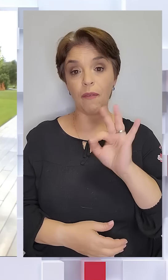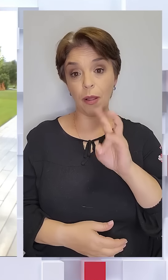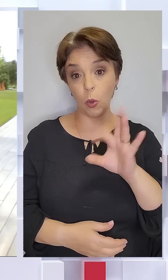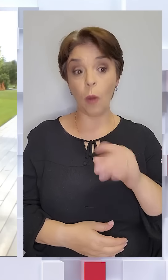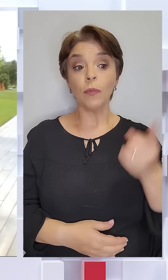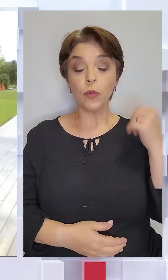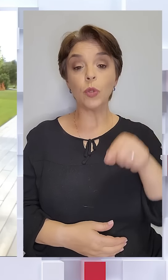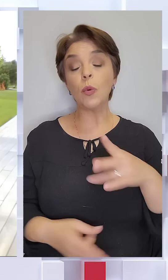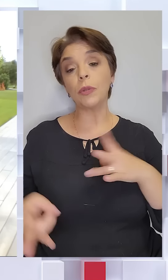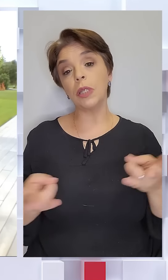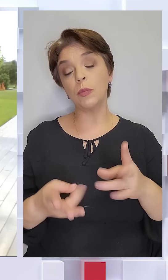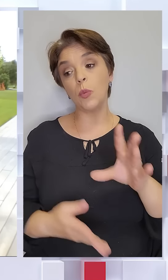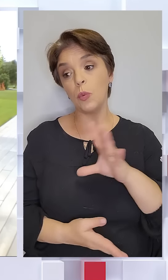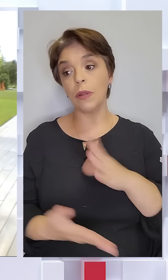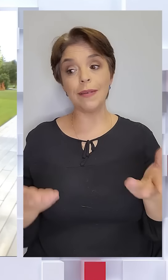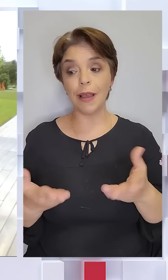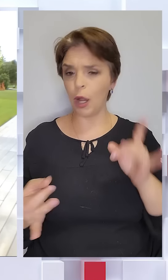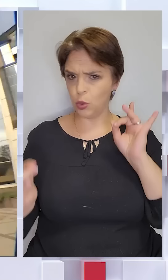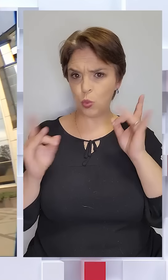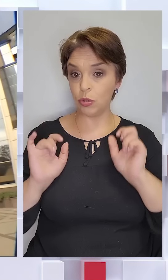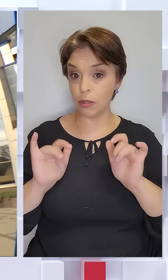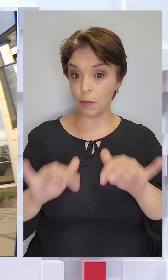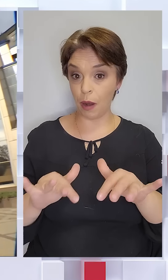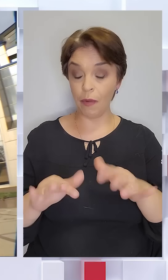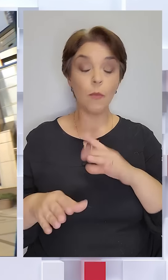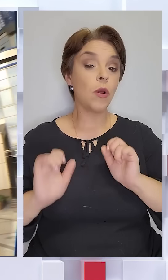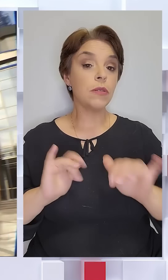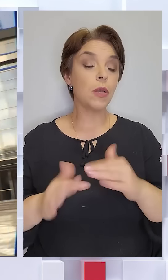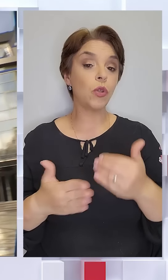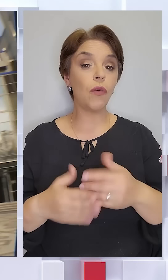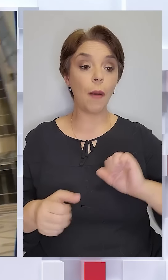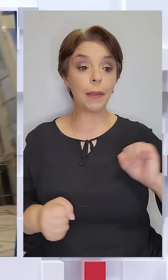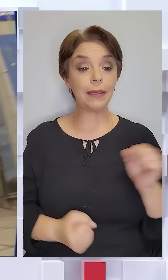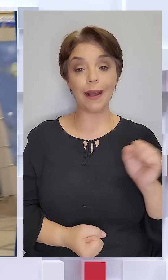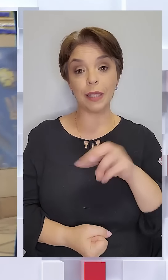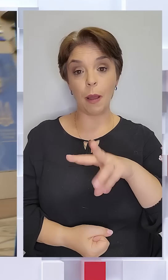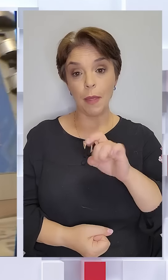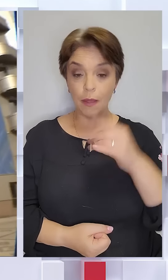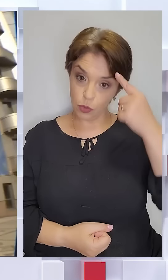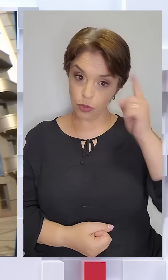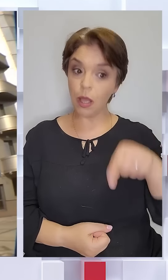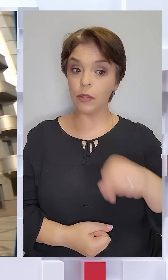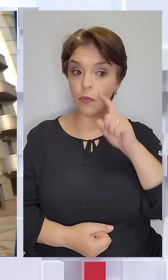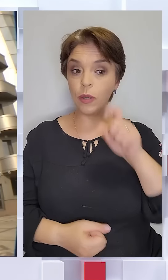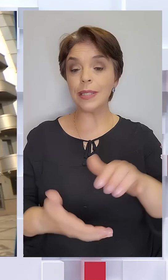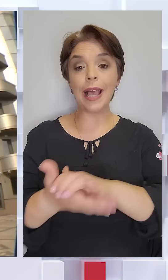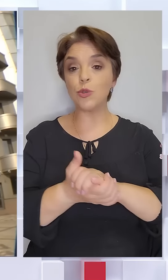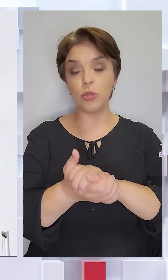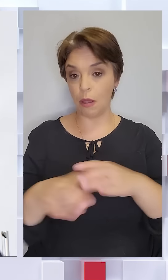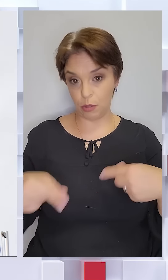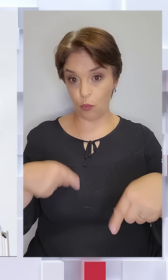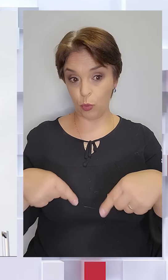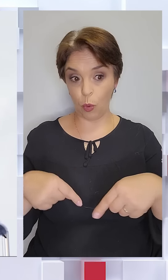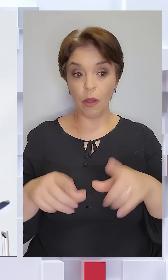йому потрібна була якась гучна справа. Про діяльність нового приятеля Артема Мілевського знають і в Українській асоціації